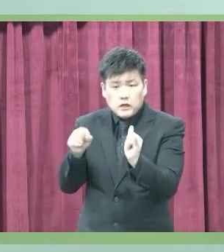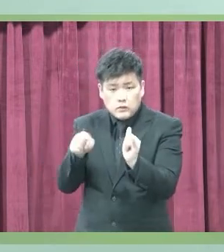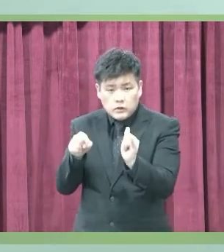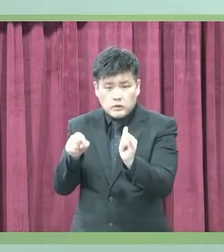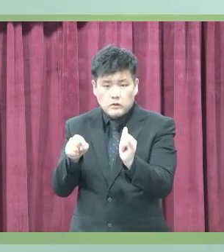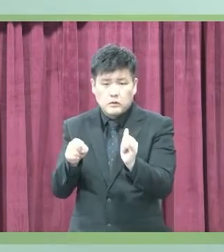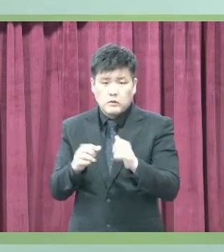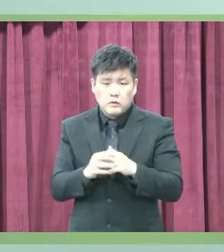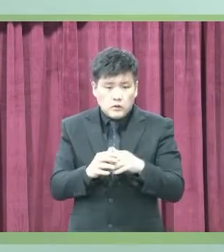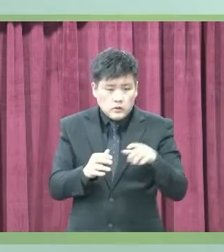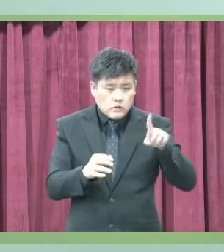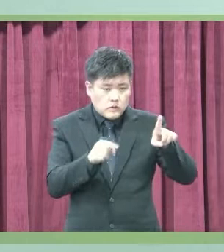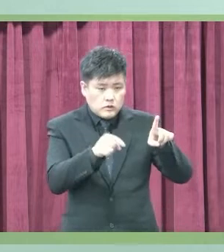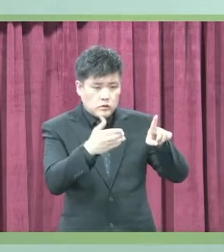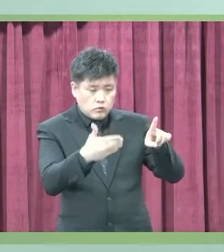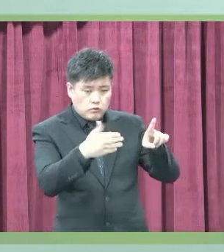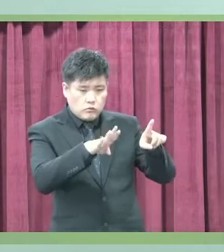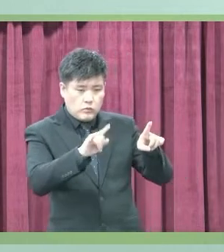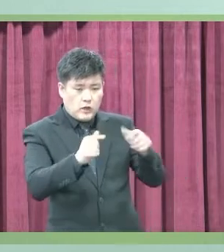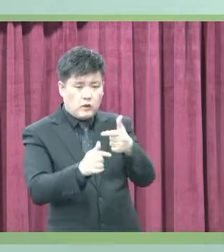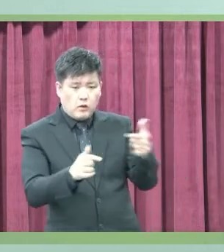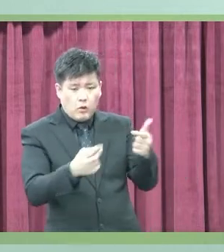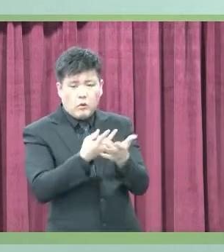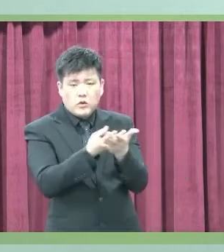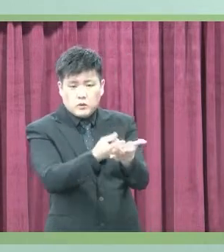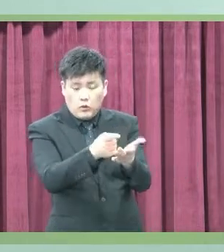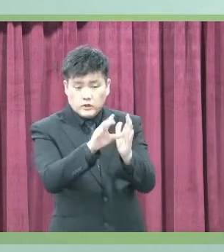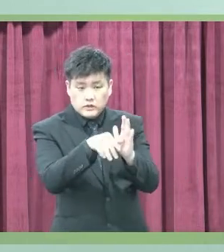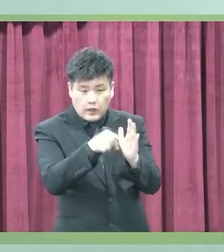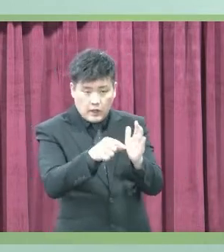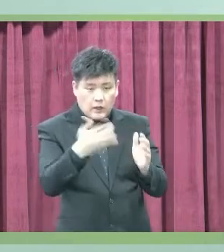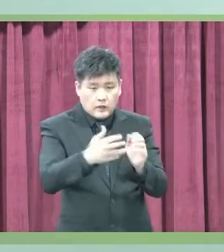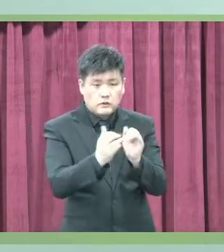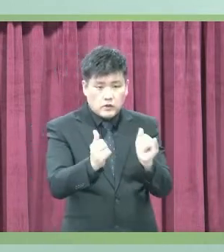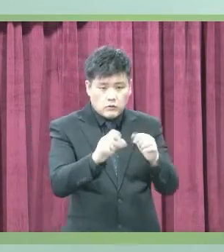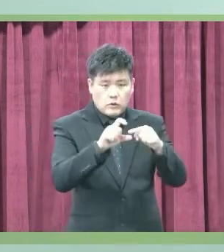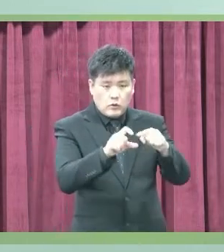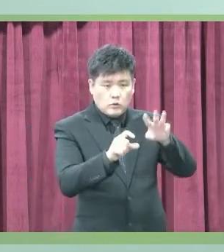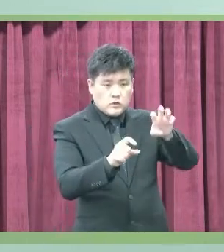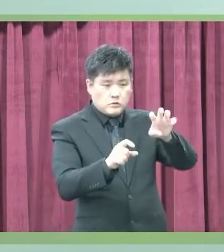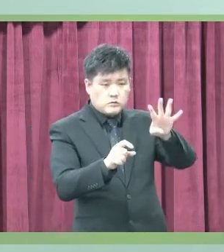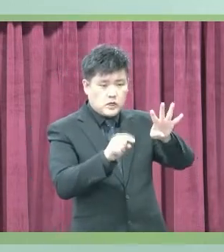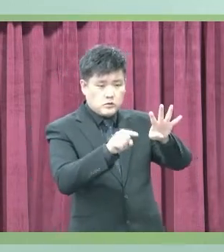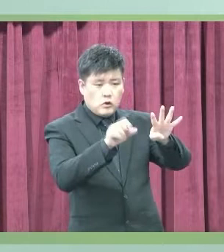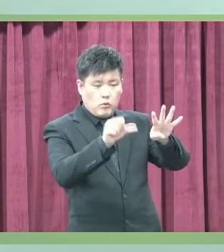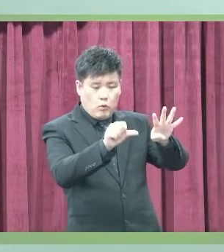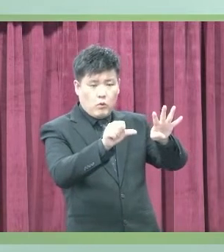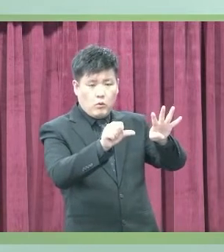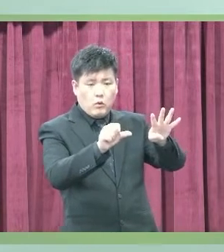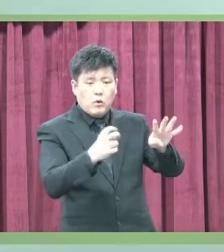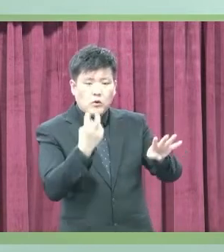검진 수검자보다 1.9배 높습니다. 입원의 경우 미수검자가 평균 34.5일로 검진